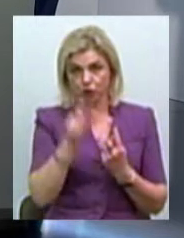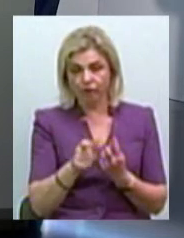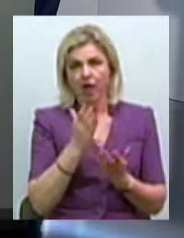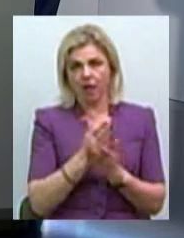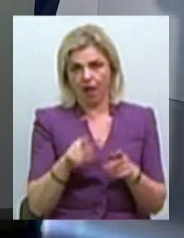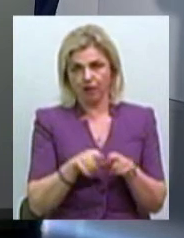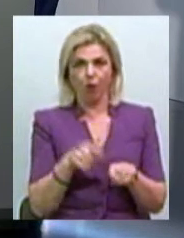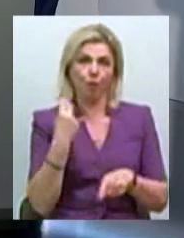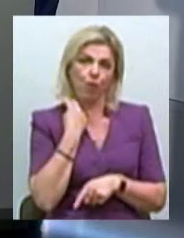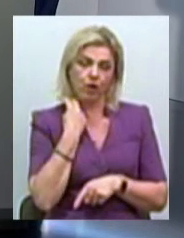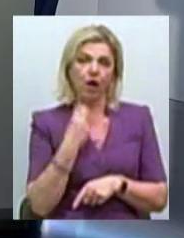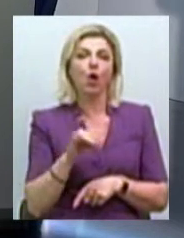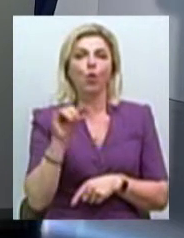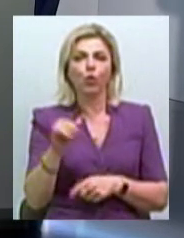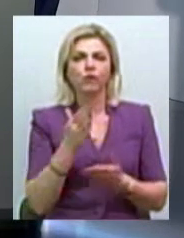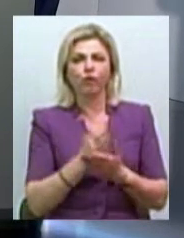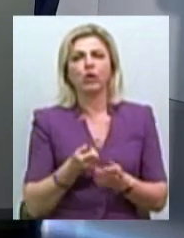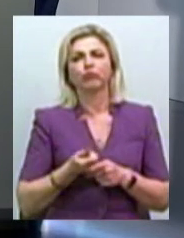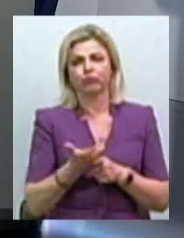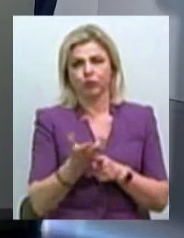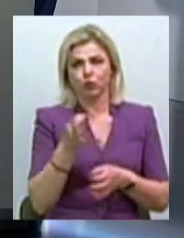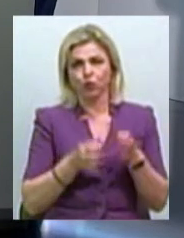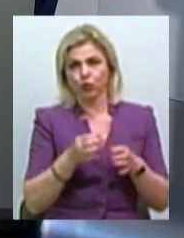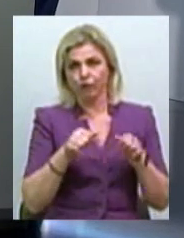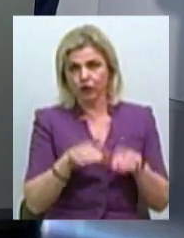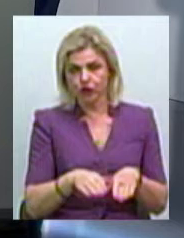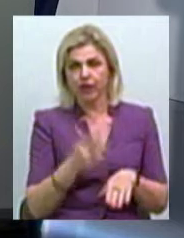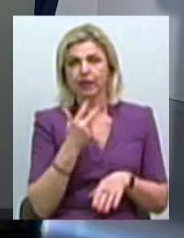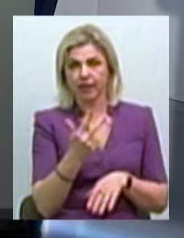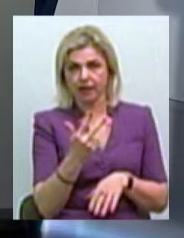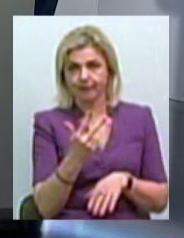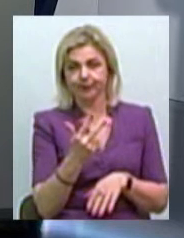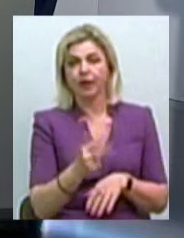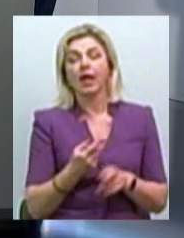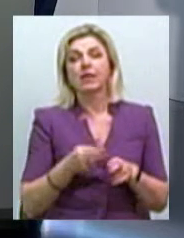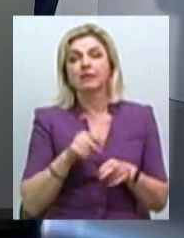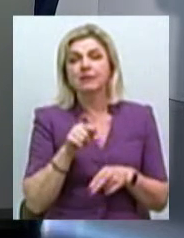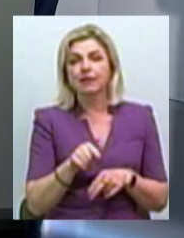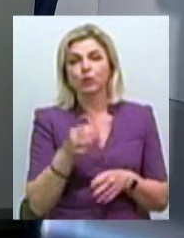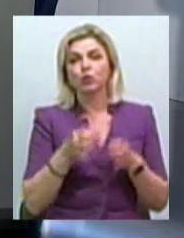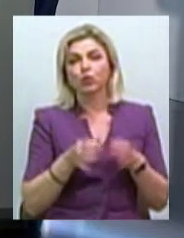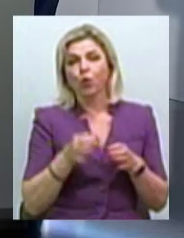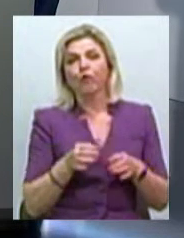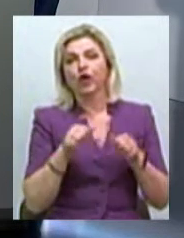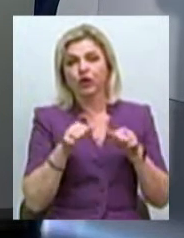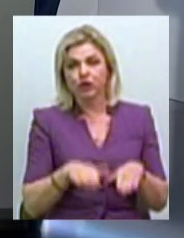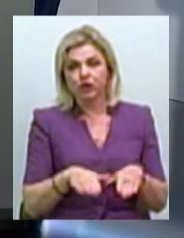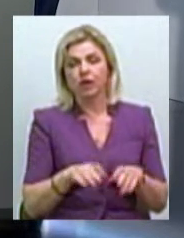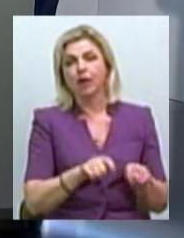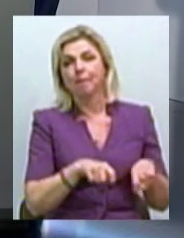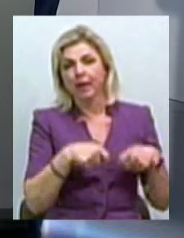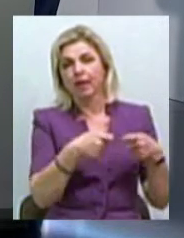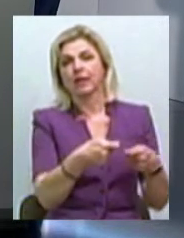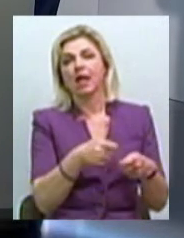борг. По ньому є декілька судових рішень, їх три. Ці судові рішення передані в